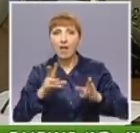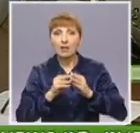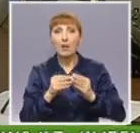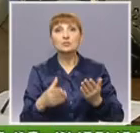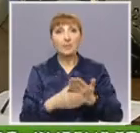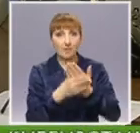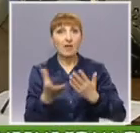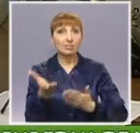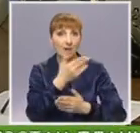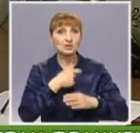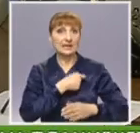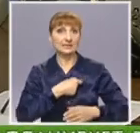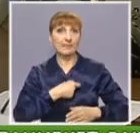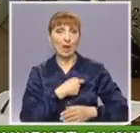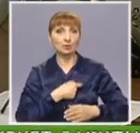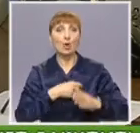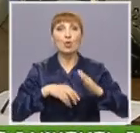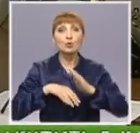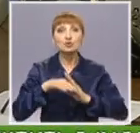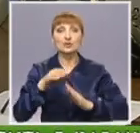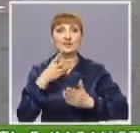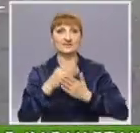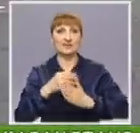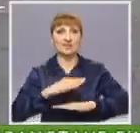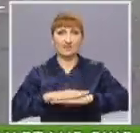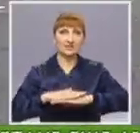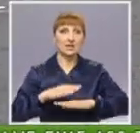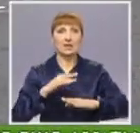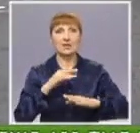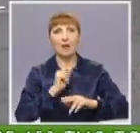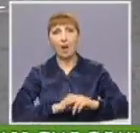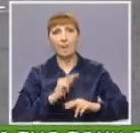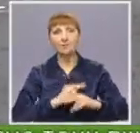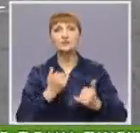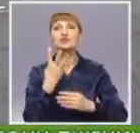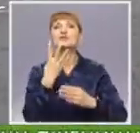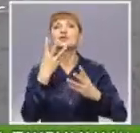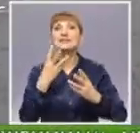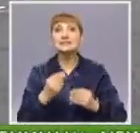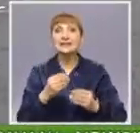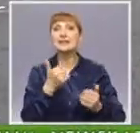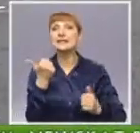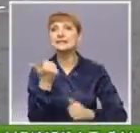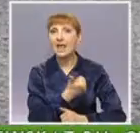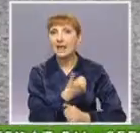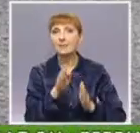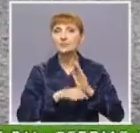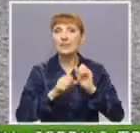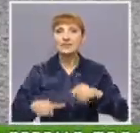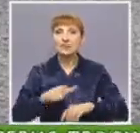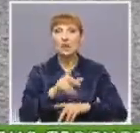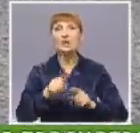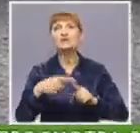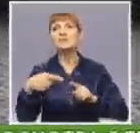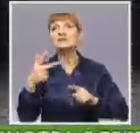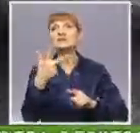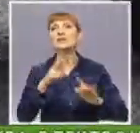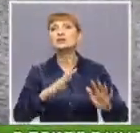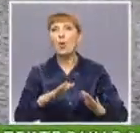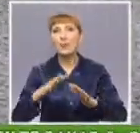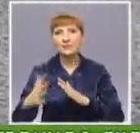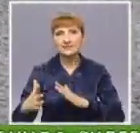стимулировать и других наших инспекторов к улучшению своих показателей. Сегодня четвертый день недели безопасности на дороге. Впереди еще три события в